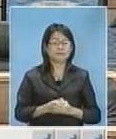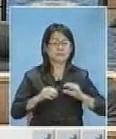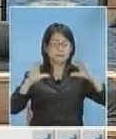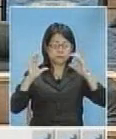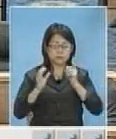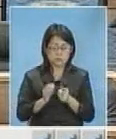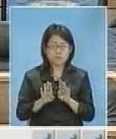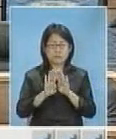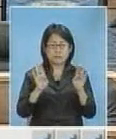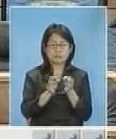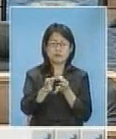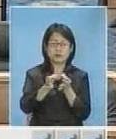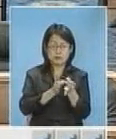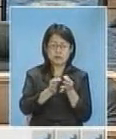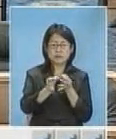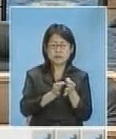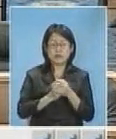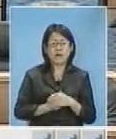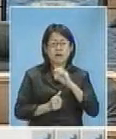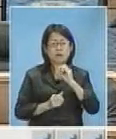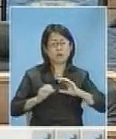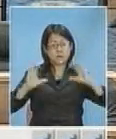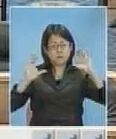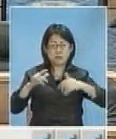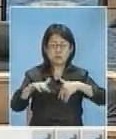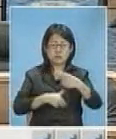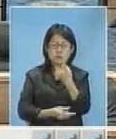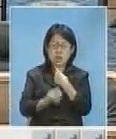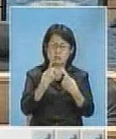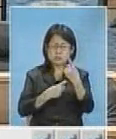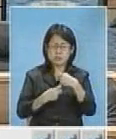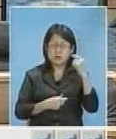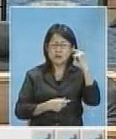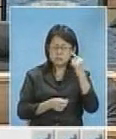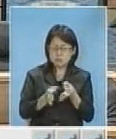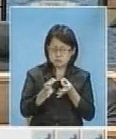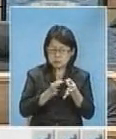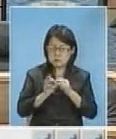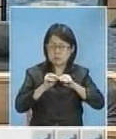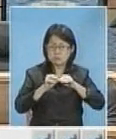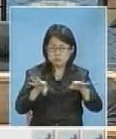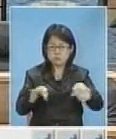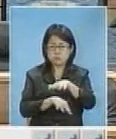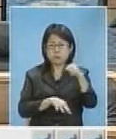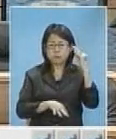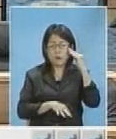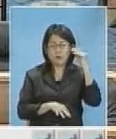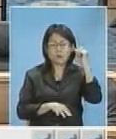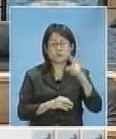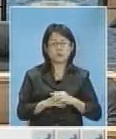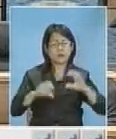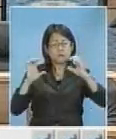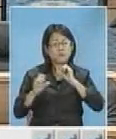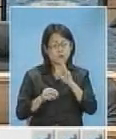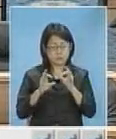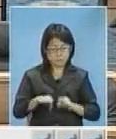ลก็ต้องชี้แจงว่ารัฐบาลจะตอบโจทย์ปัญหานี้อย่างไรทำไมรัฐบาลจึงคิดว่ามีความจ